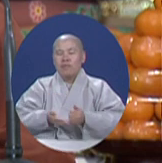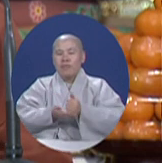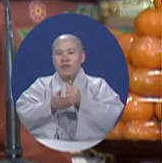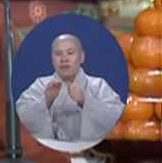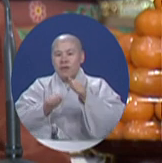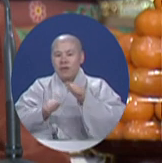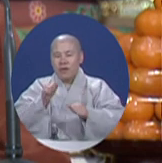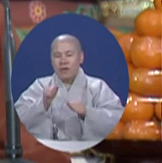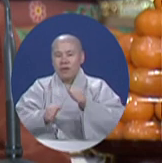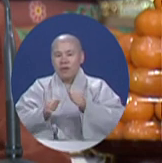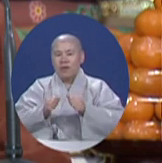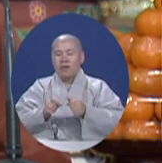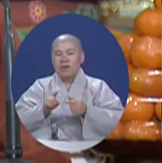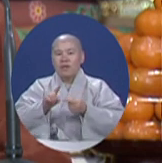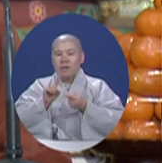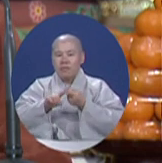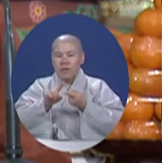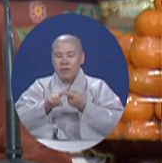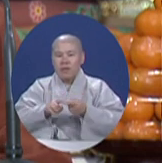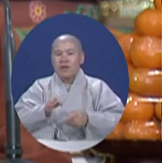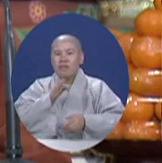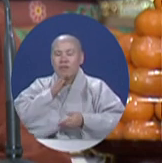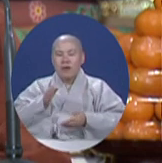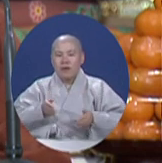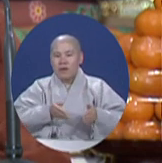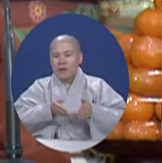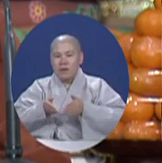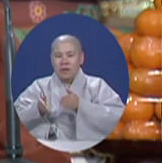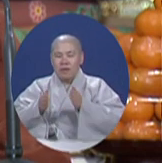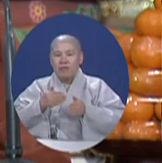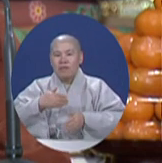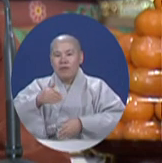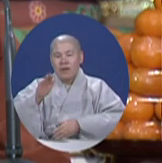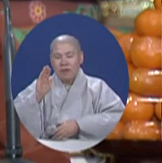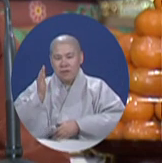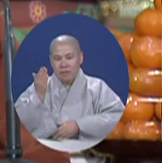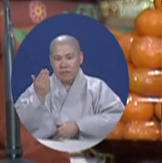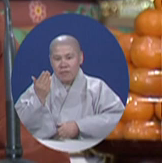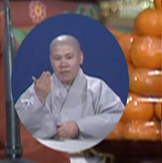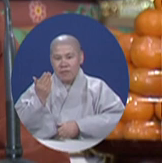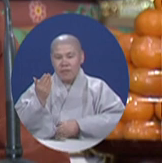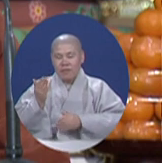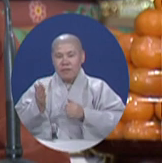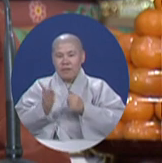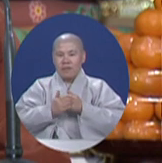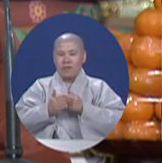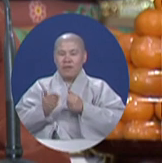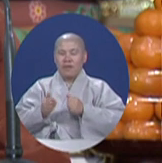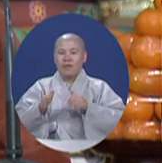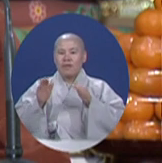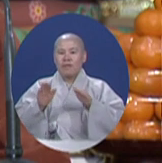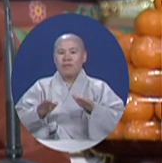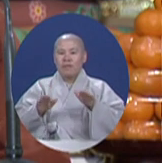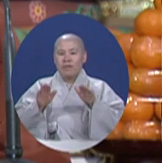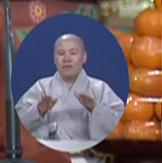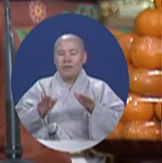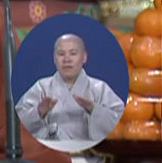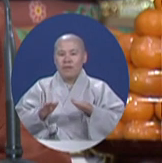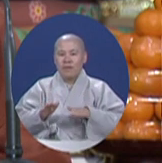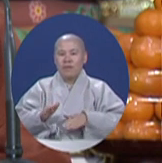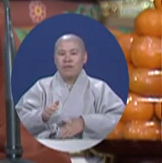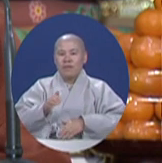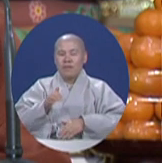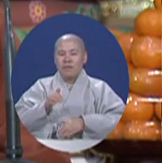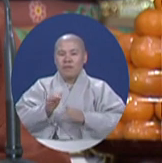그 올바른 그 공부의 길로 들어갈 수가 있어요. 그래서 오늘날